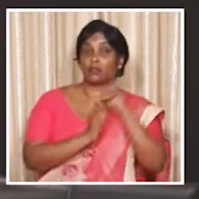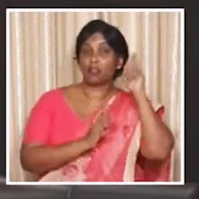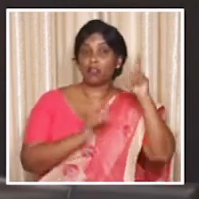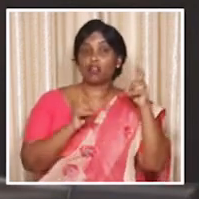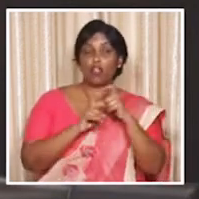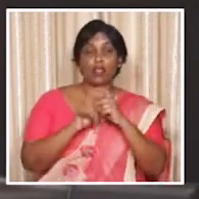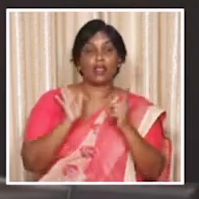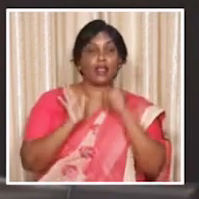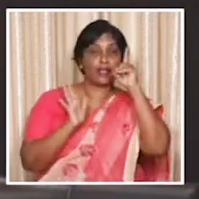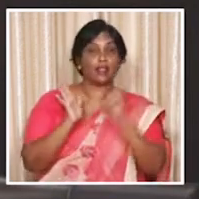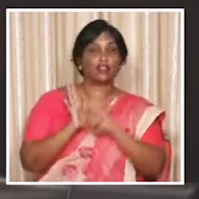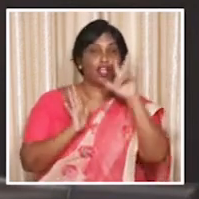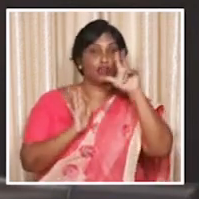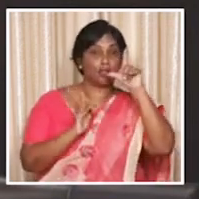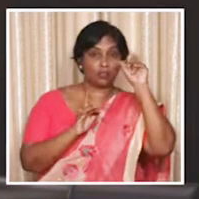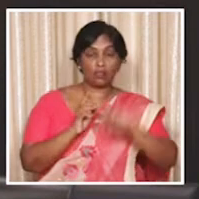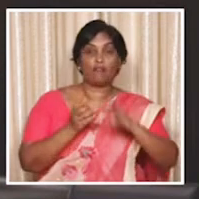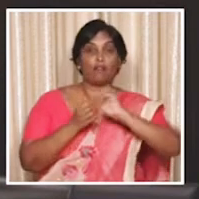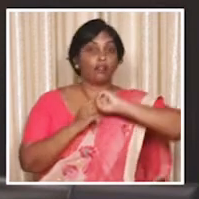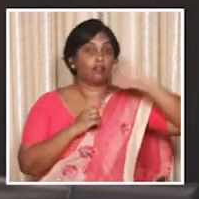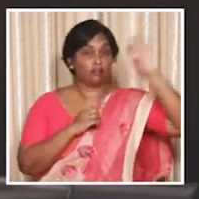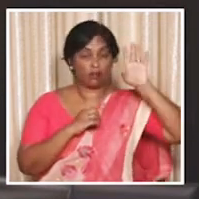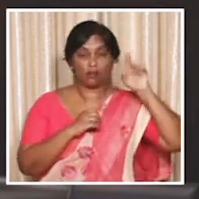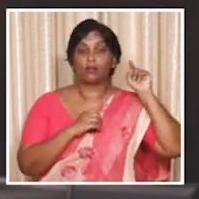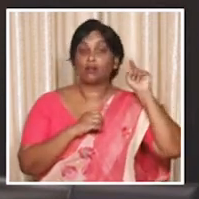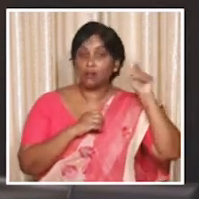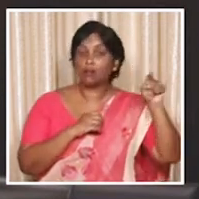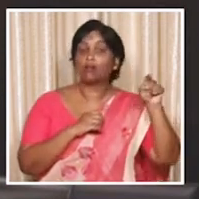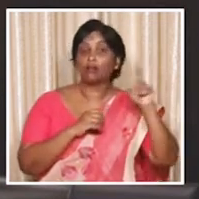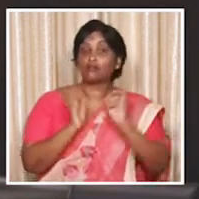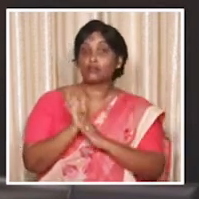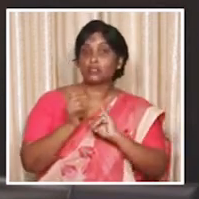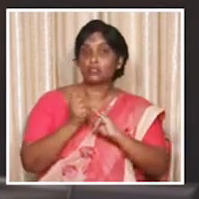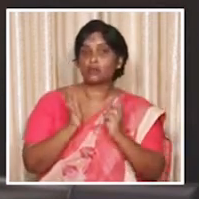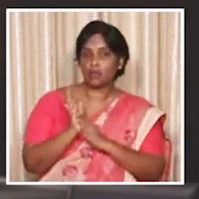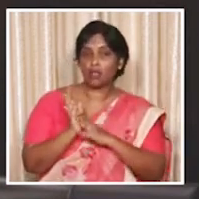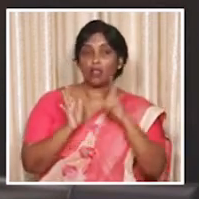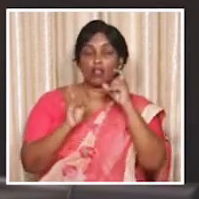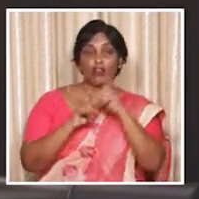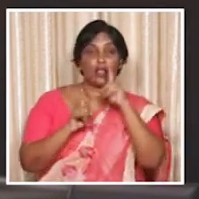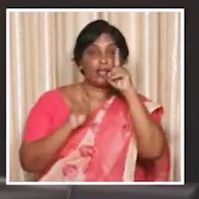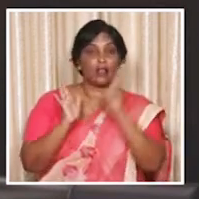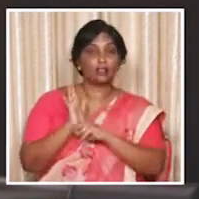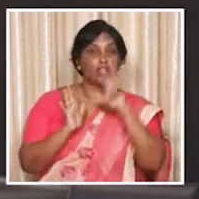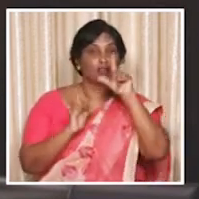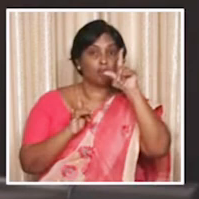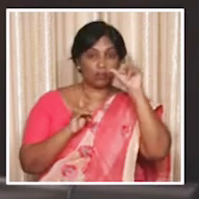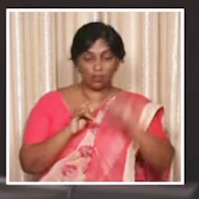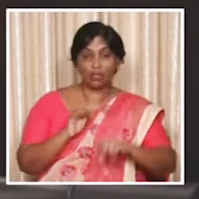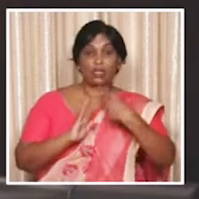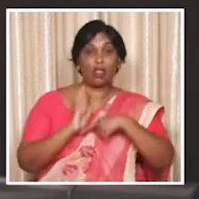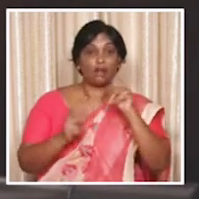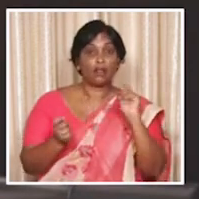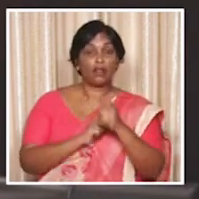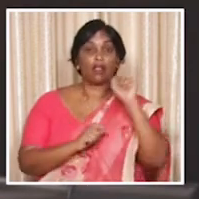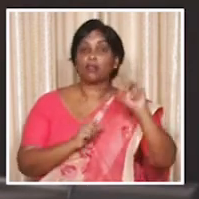ඩොලර් 187,000ක මුදලක් වෙනම ගිණුමකට යවලා තියෙනවා. ඒත් අතිරු කමිටුවක් හරහා ඩොලර් 187,000ක් ශ්‍රී ලංකා ක්‍රිකට් නමින් වෙනම